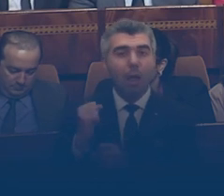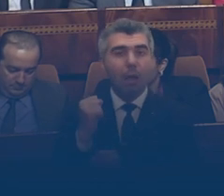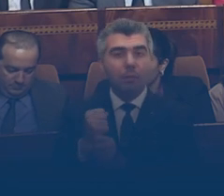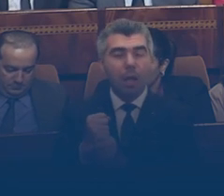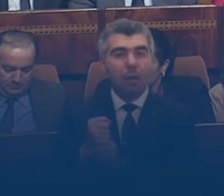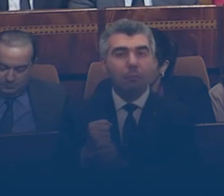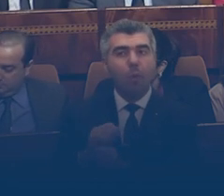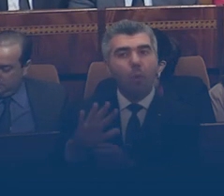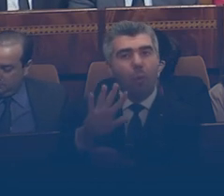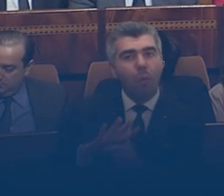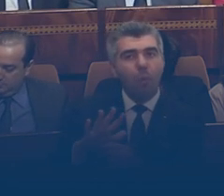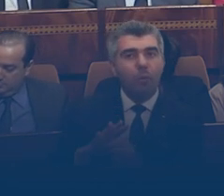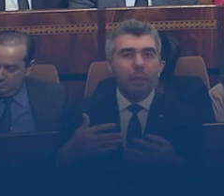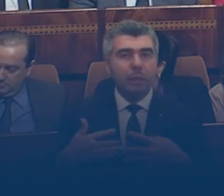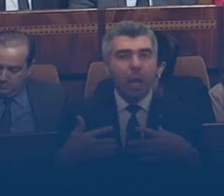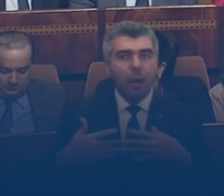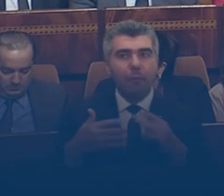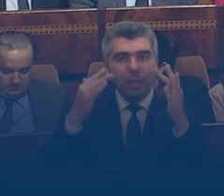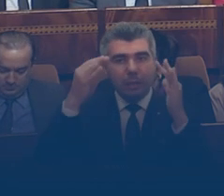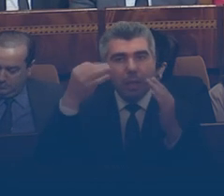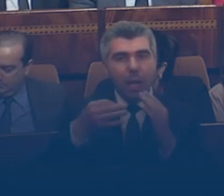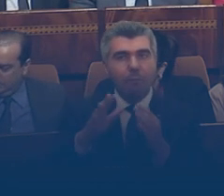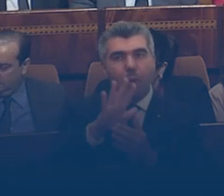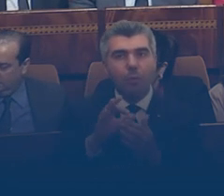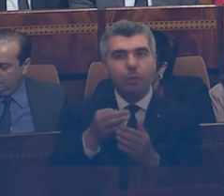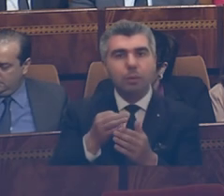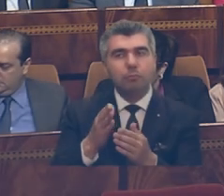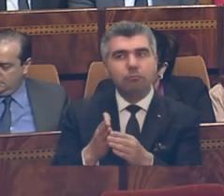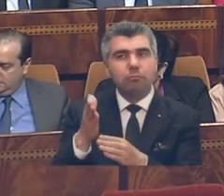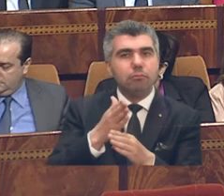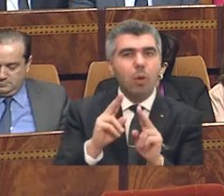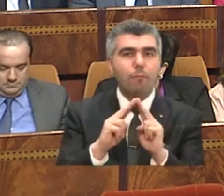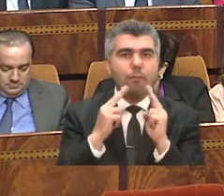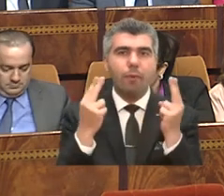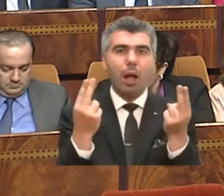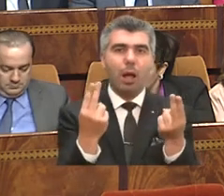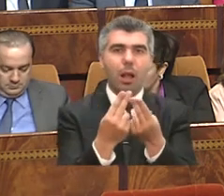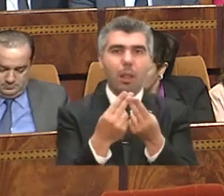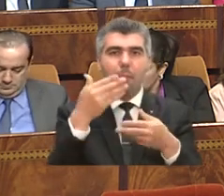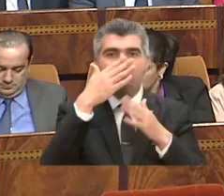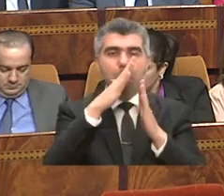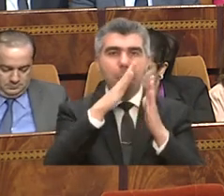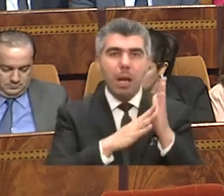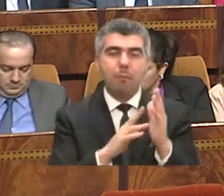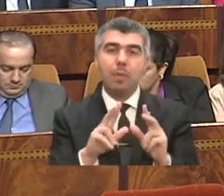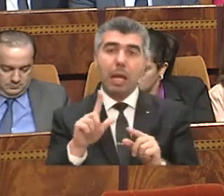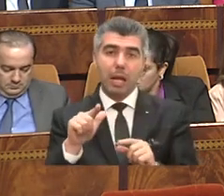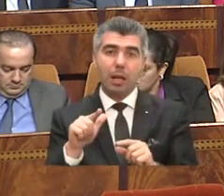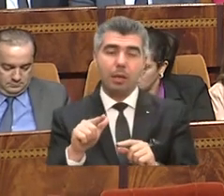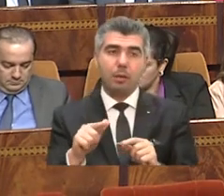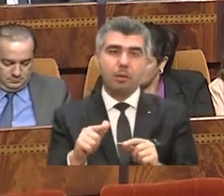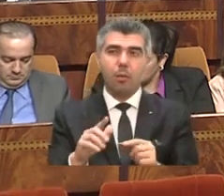ديالهم، عطاو للفن وعطاو للثقافه وعطاو للتراث ومثلوا المغرب في محافل وفي تظاهرات اللي هي دوليه، الان